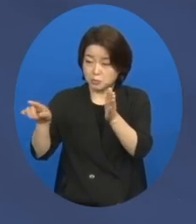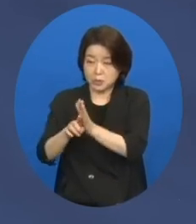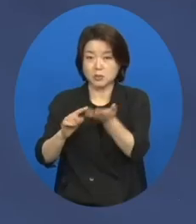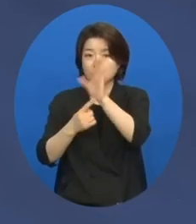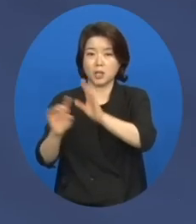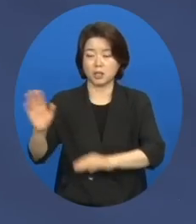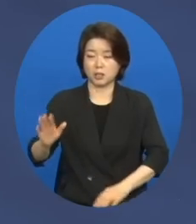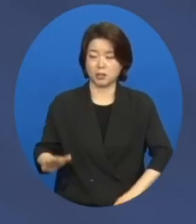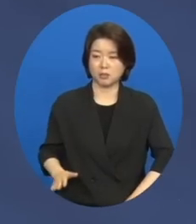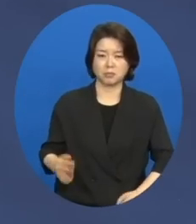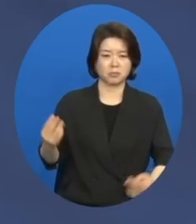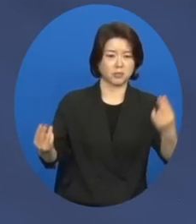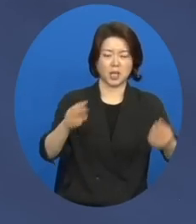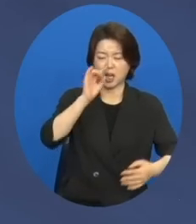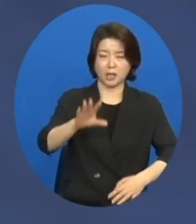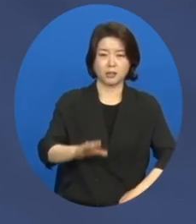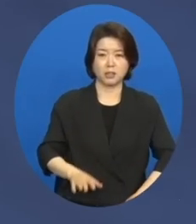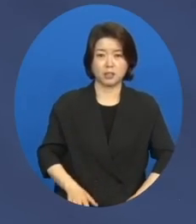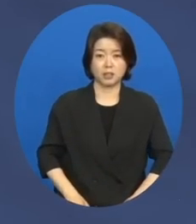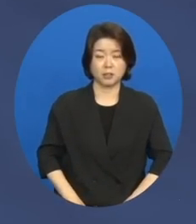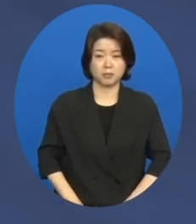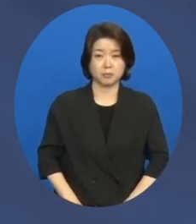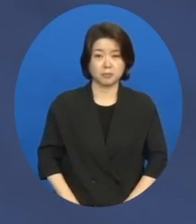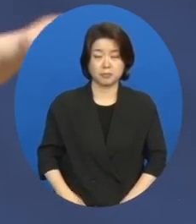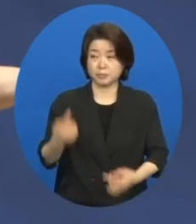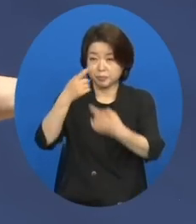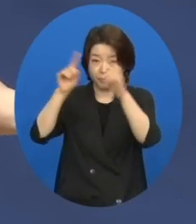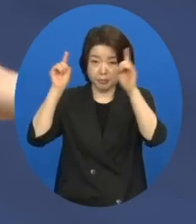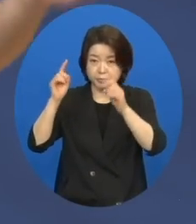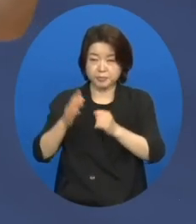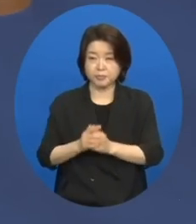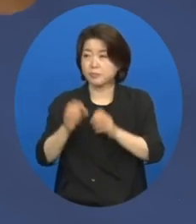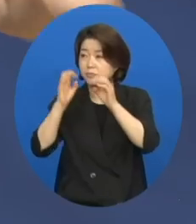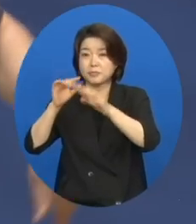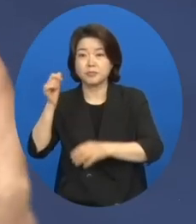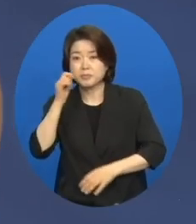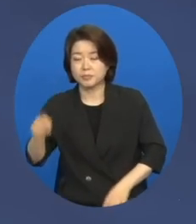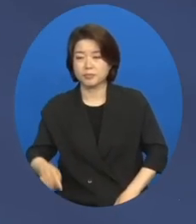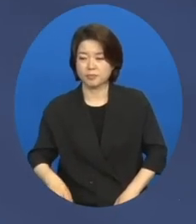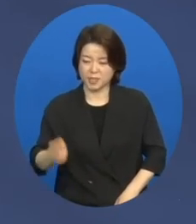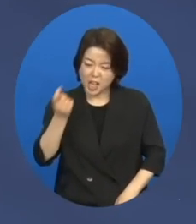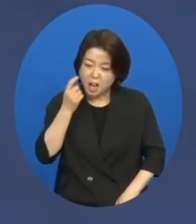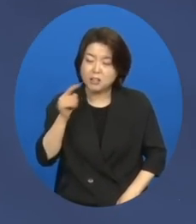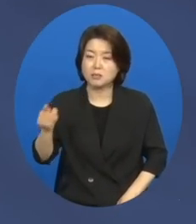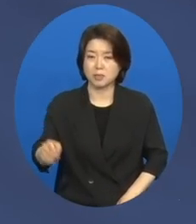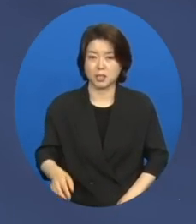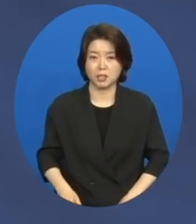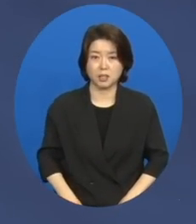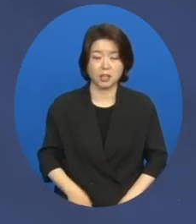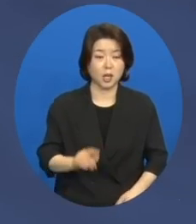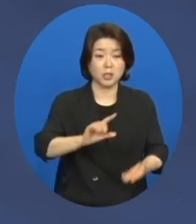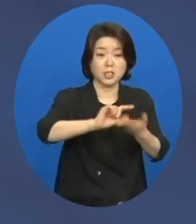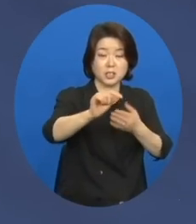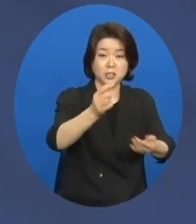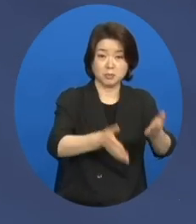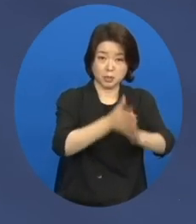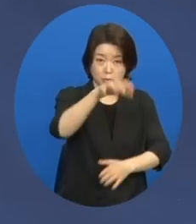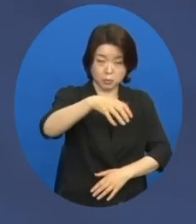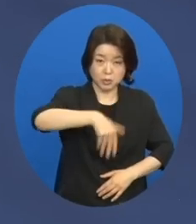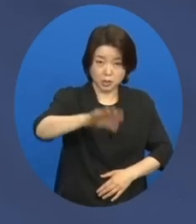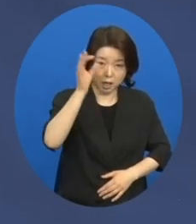게임이 되질 않아요. 지금 교회 뭐 대학에서 뭐 전도 못한다? 새빨 거짓말이에요. 어느 지방도시를 제가